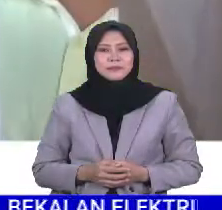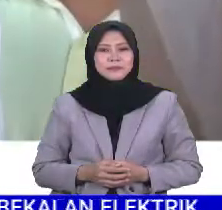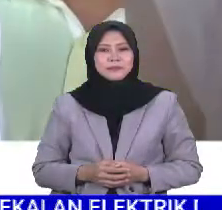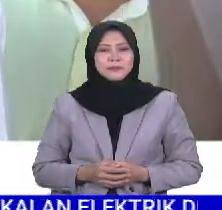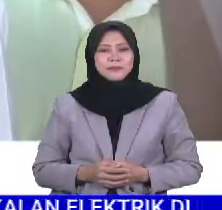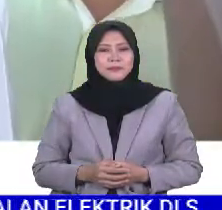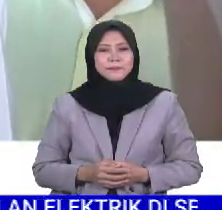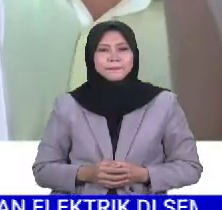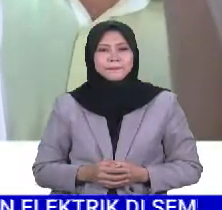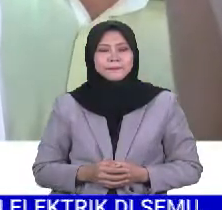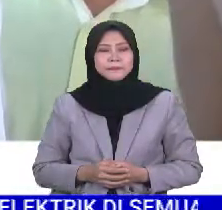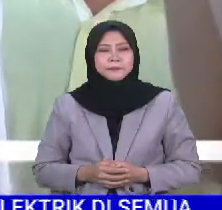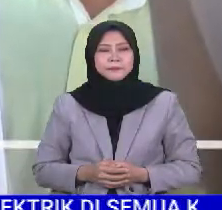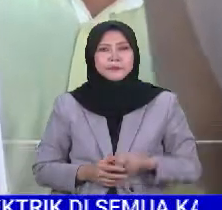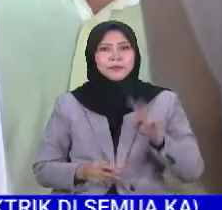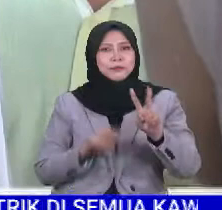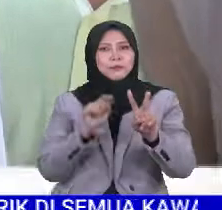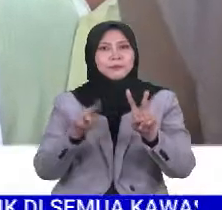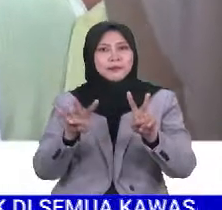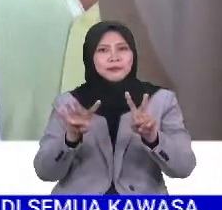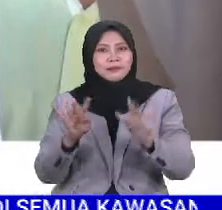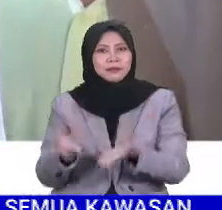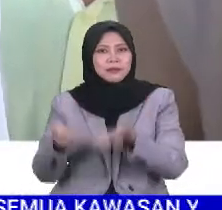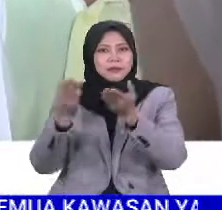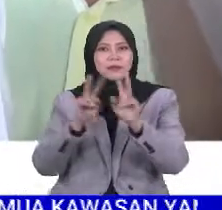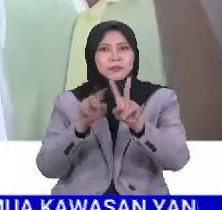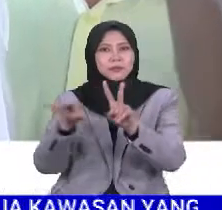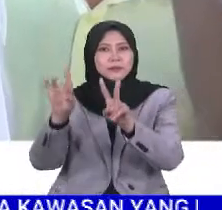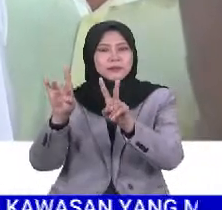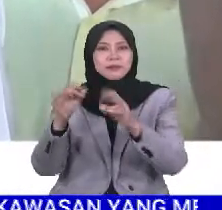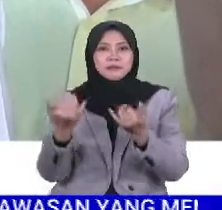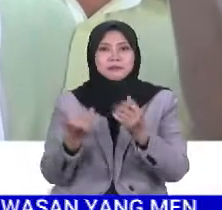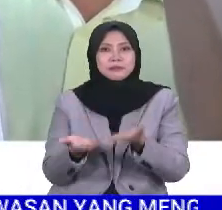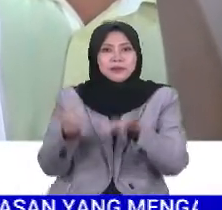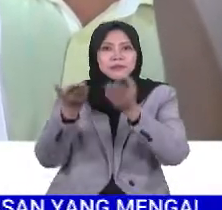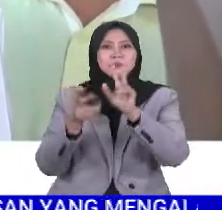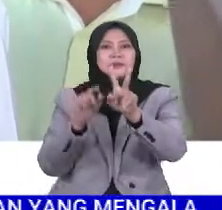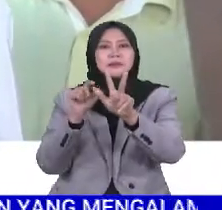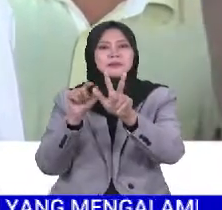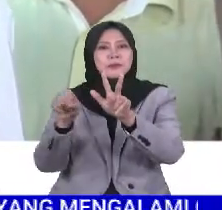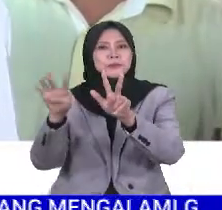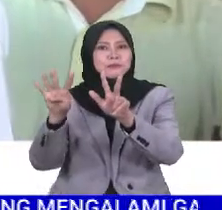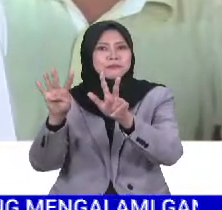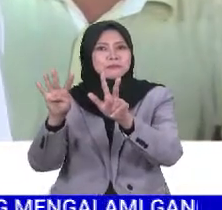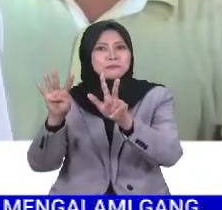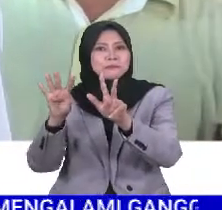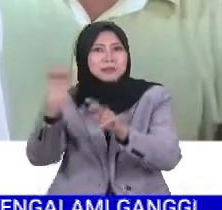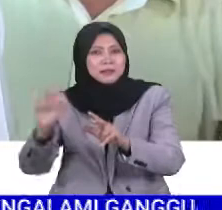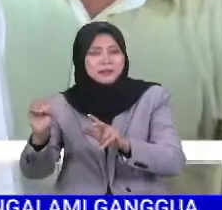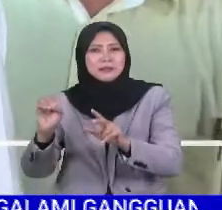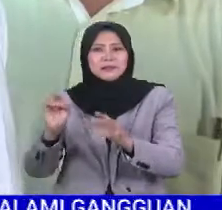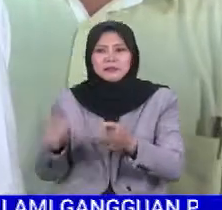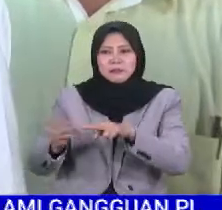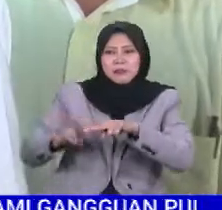Setakat hari ini pun, daripada 2.4 naik 2.8, lepas tu naik lagi pada 3.4%. Jadi peningkatan kadar inflasi ini, dia